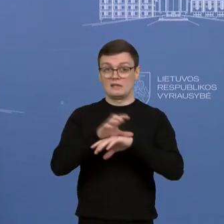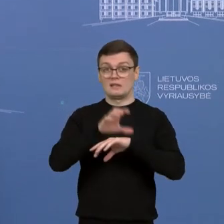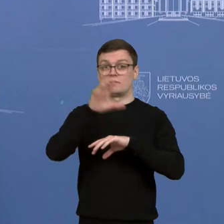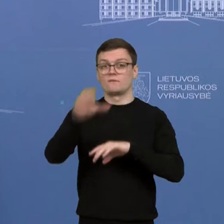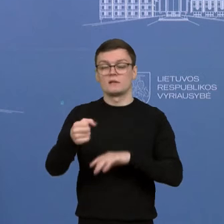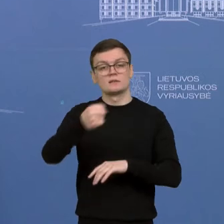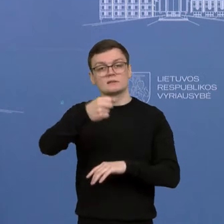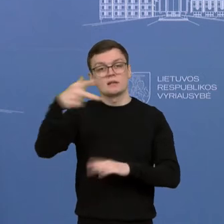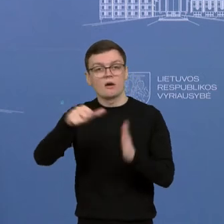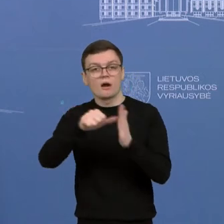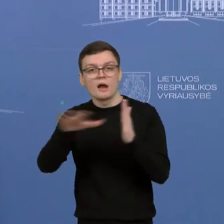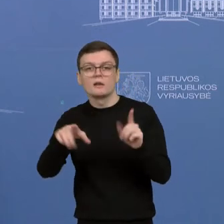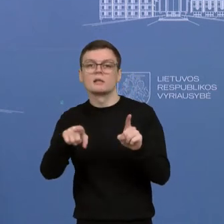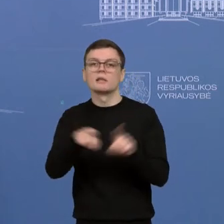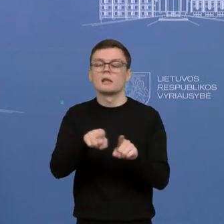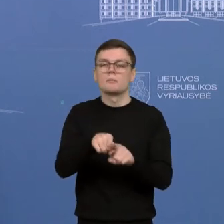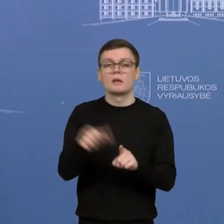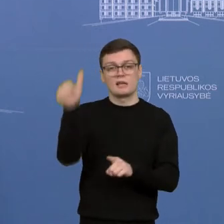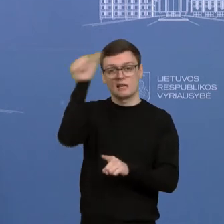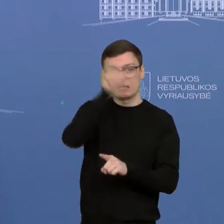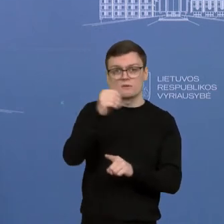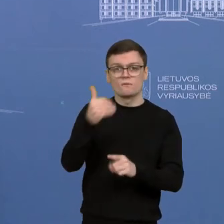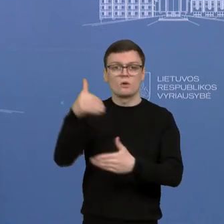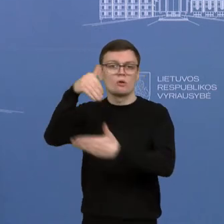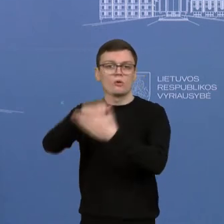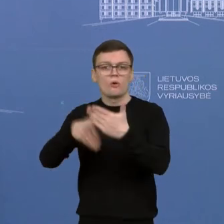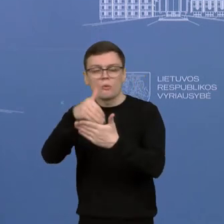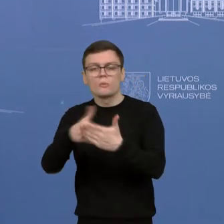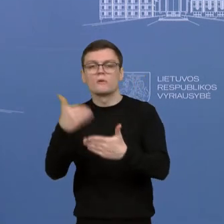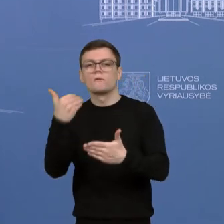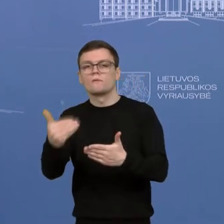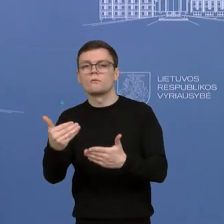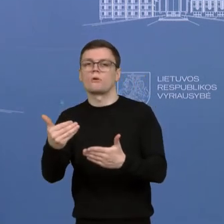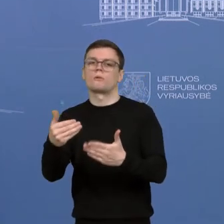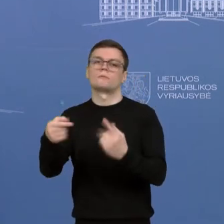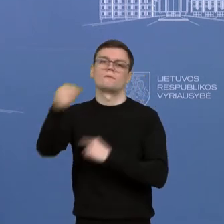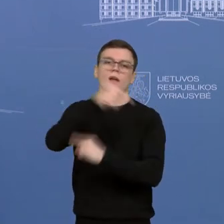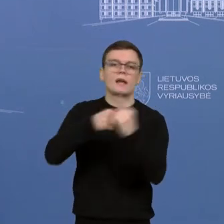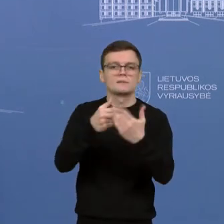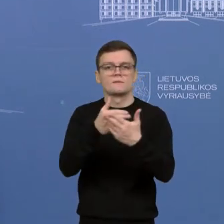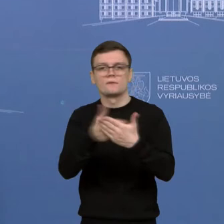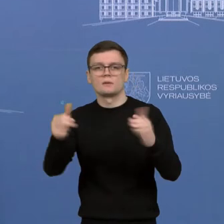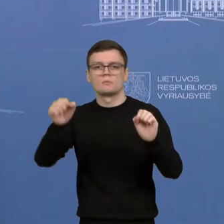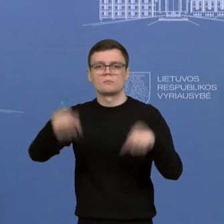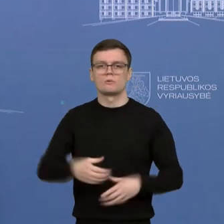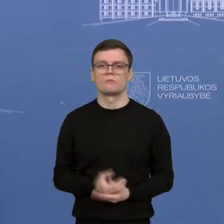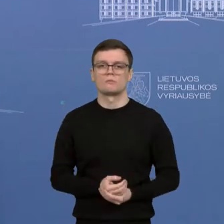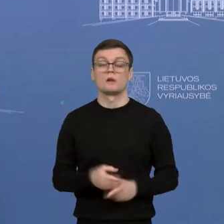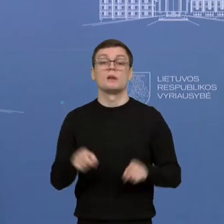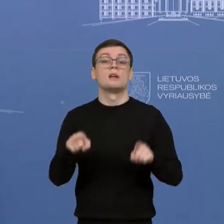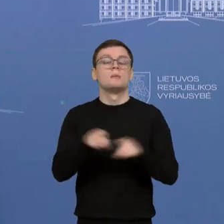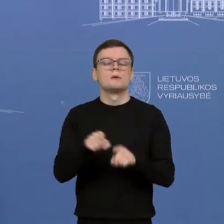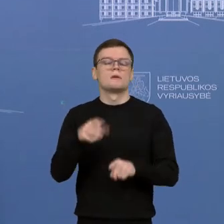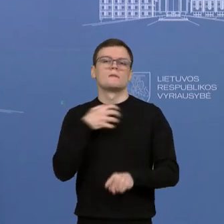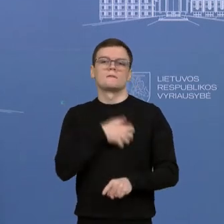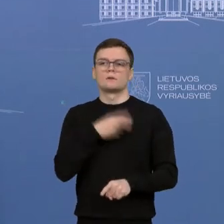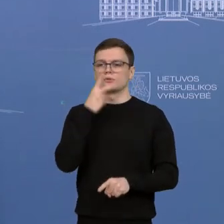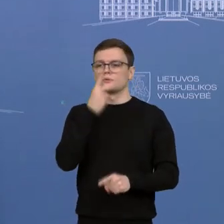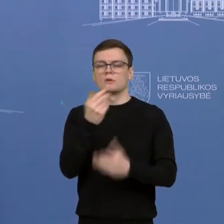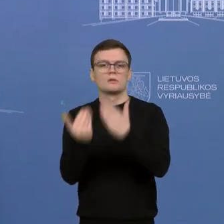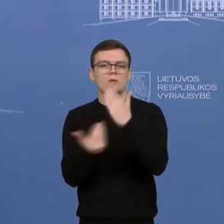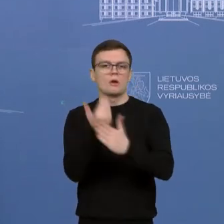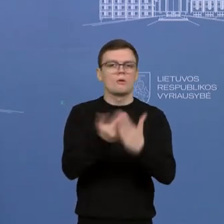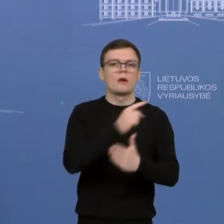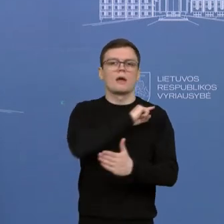elektrinėms ir individualiems kaupimo įrenginiams, tai yra juridiniams asmenėms, ir prioritetą skiriant atsinaujinančių išteklių